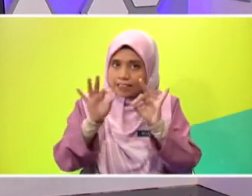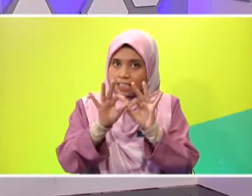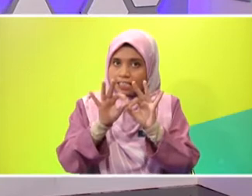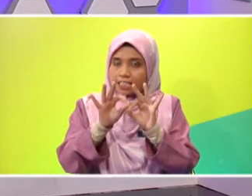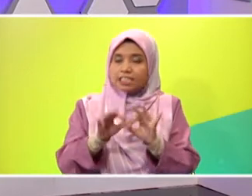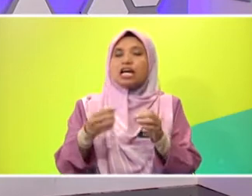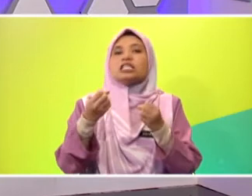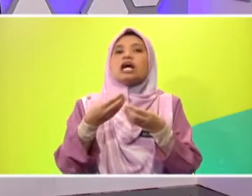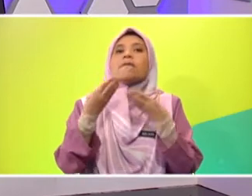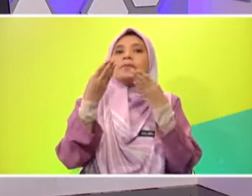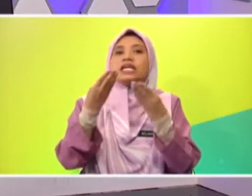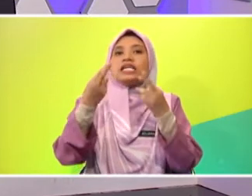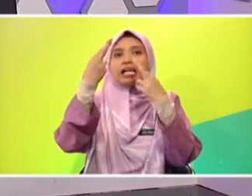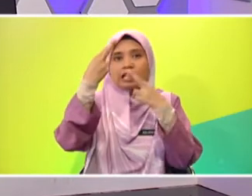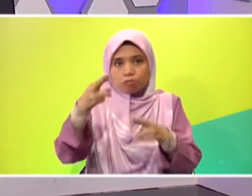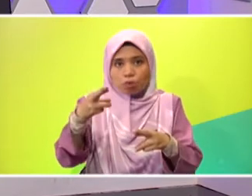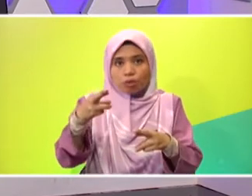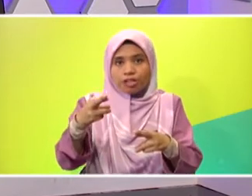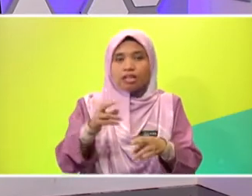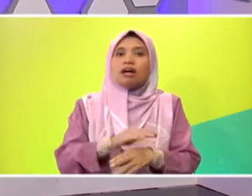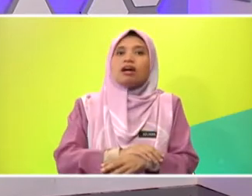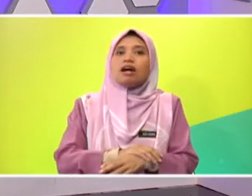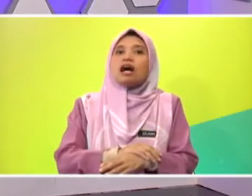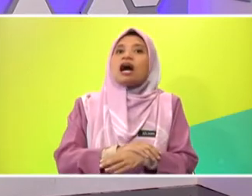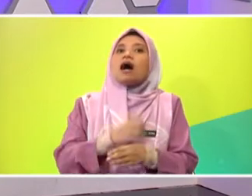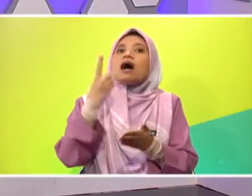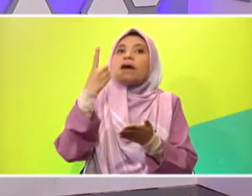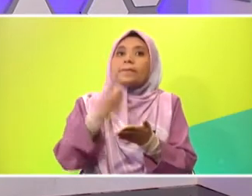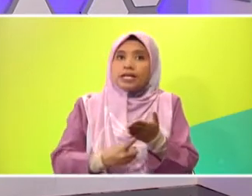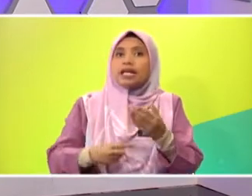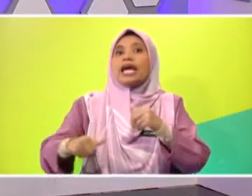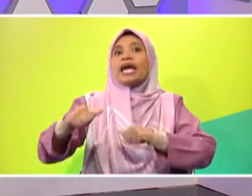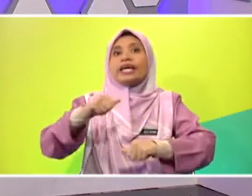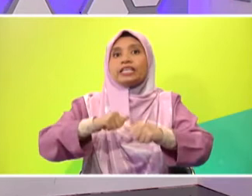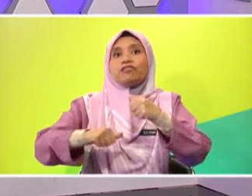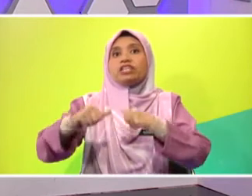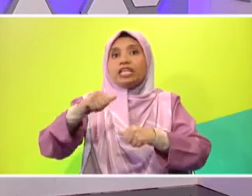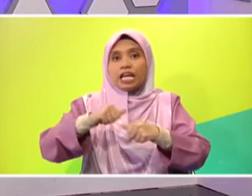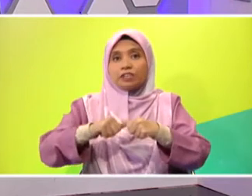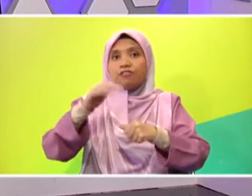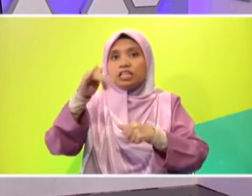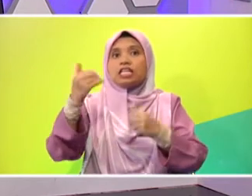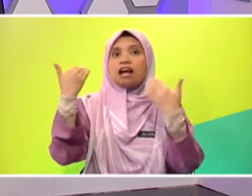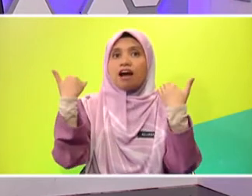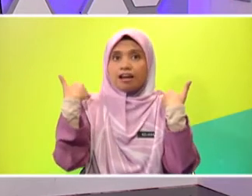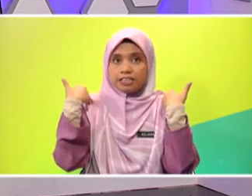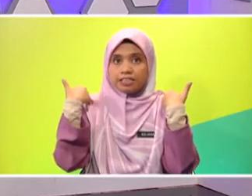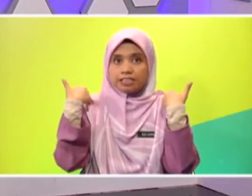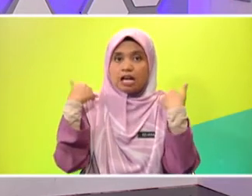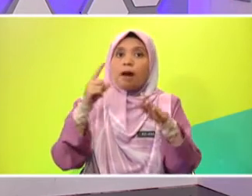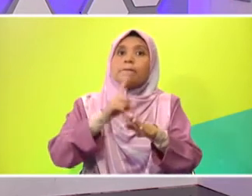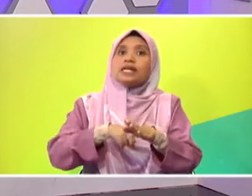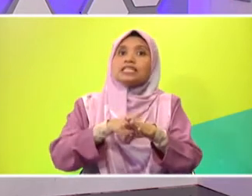memberi respon karena pundakmu di pendapat tentang activity Activity yang ada dilaksanakan ketika